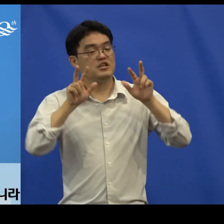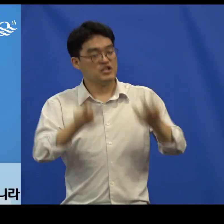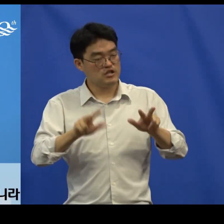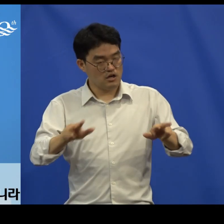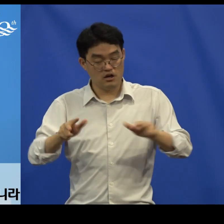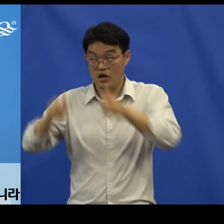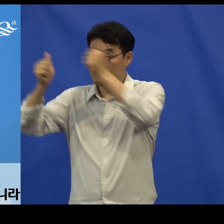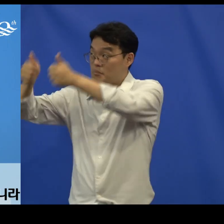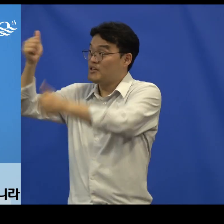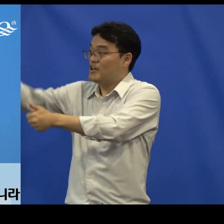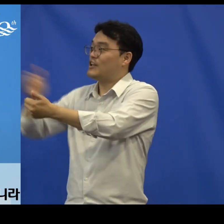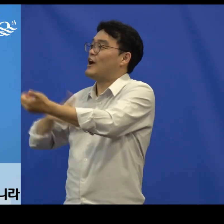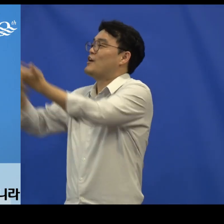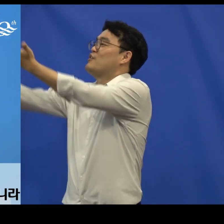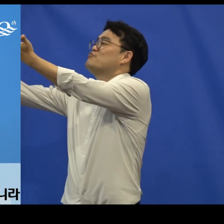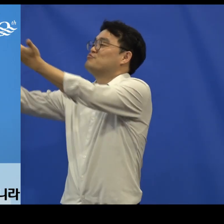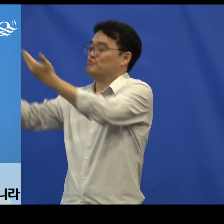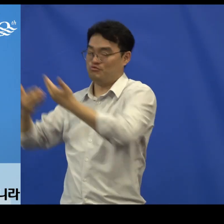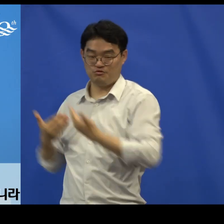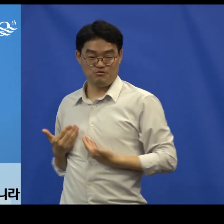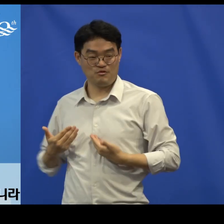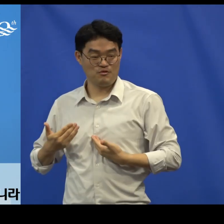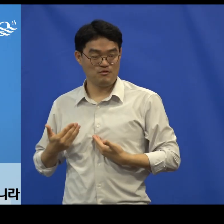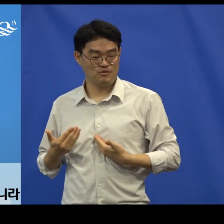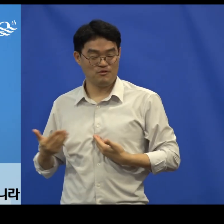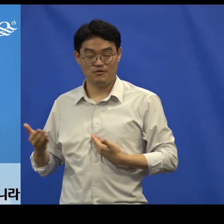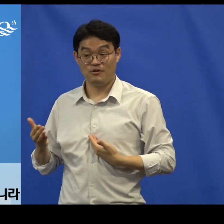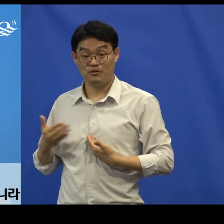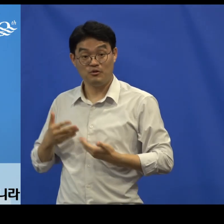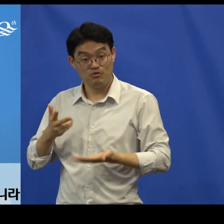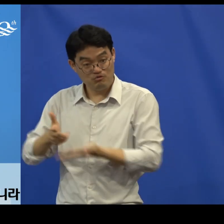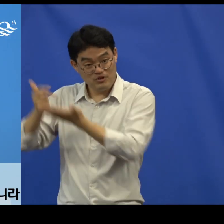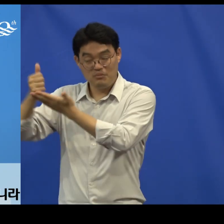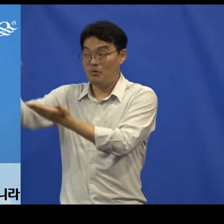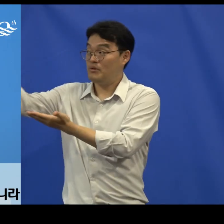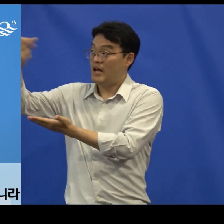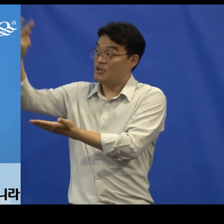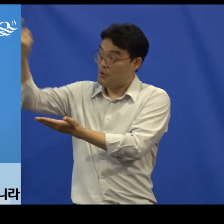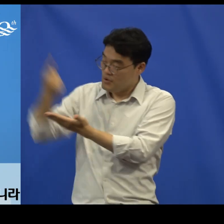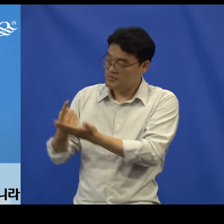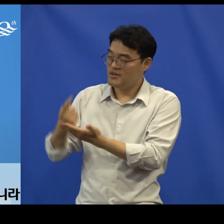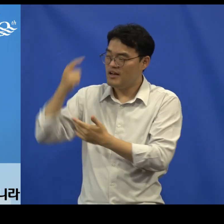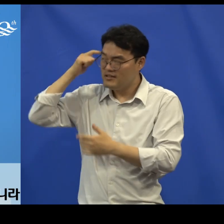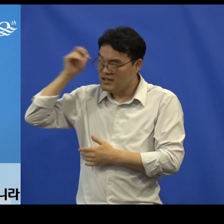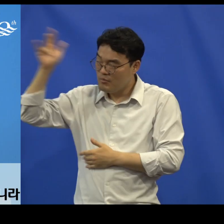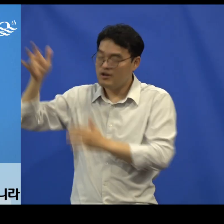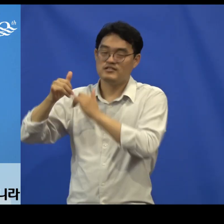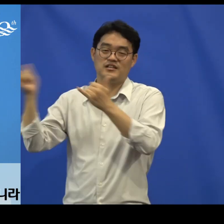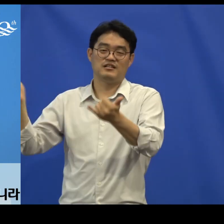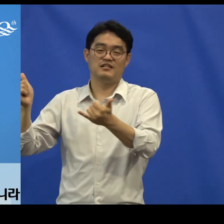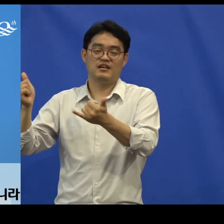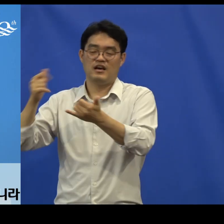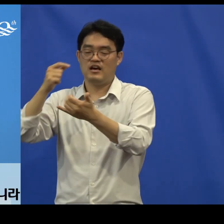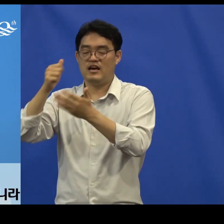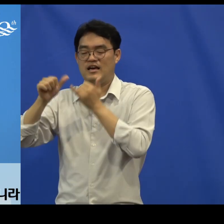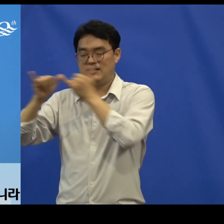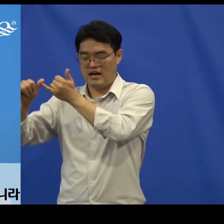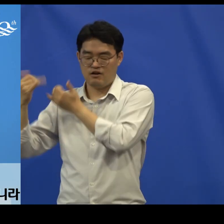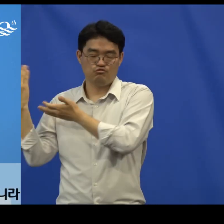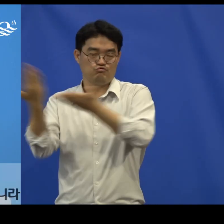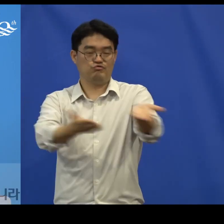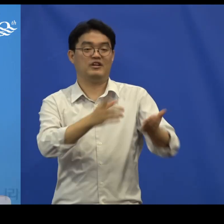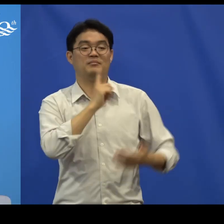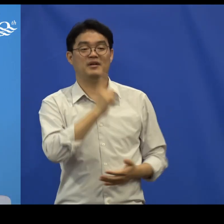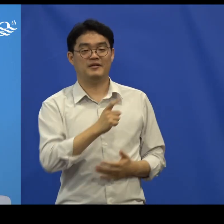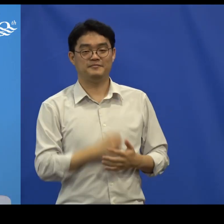것이며 내게만 아니라 주의 나타나심을 사모하는 모든 자에게다. 이게 바울이 최선을 다했던 거죠.